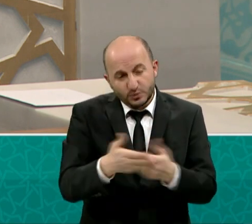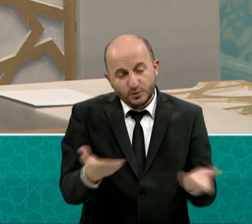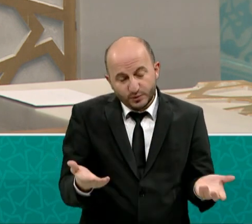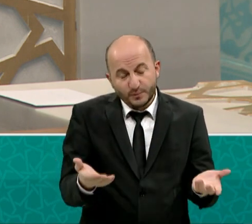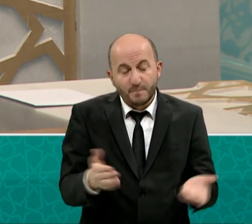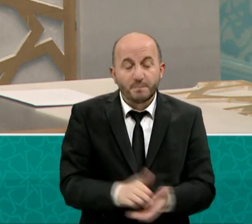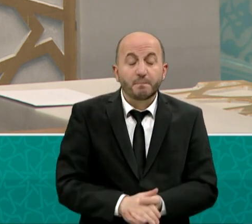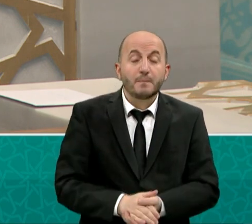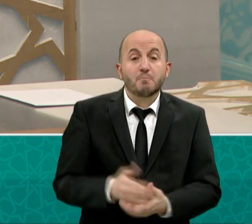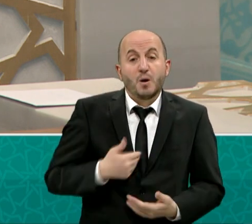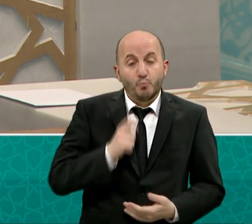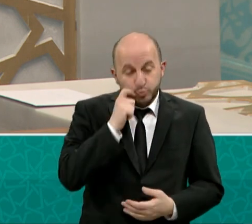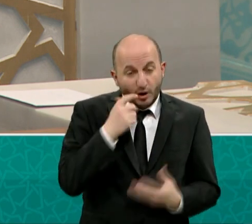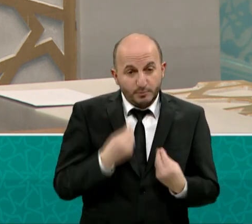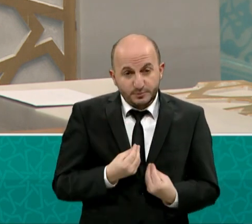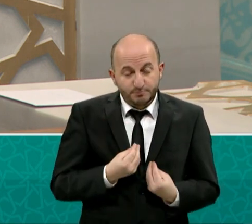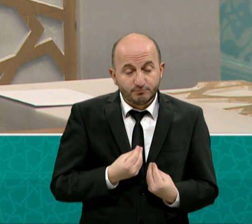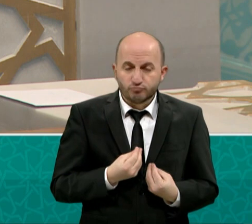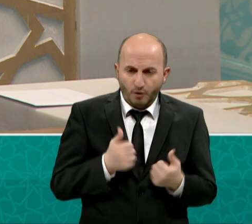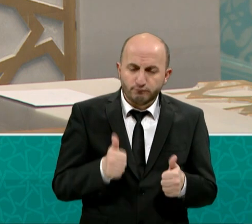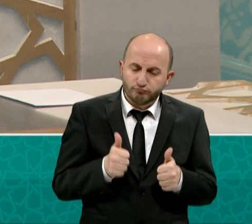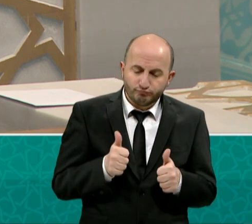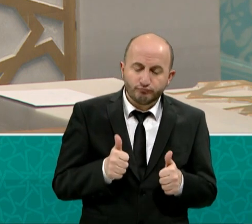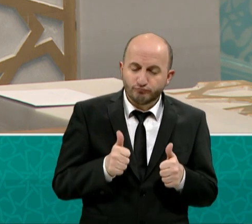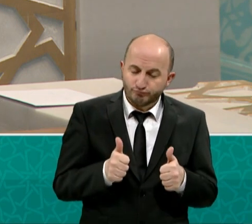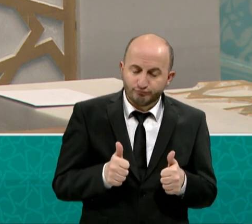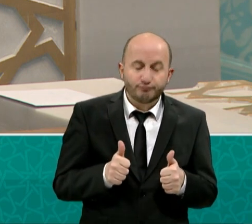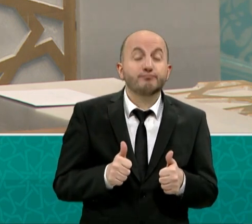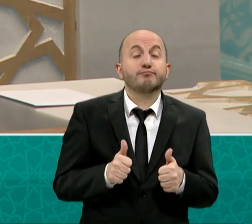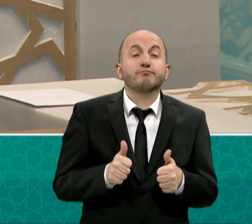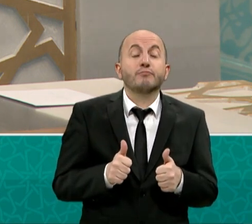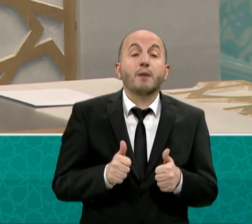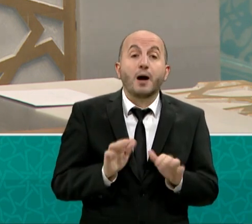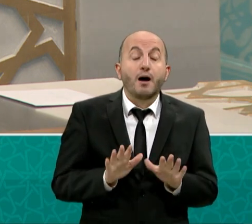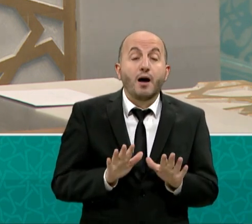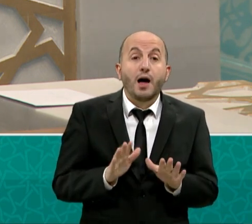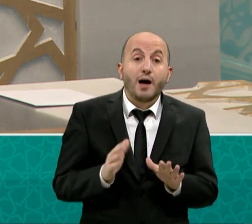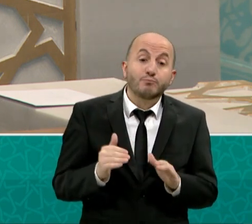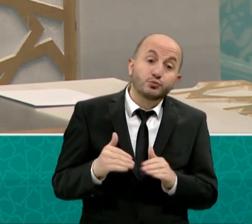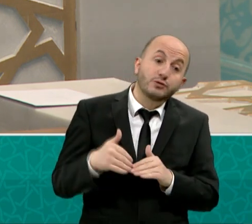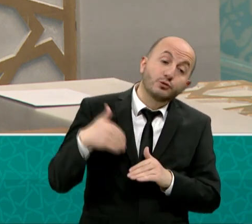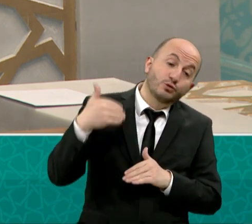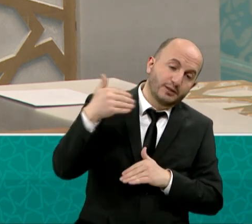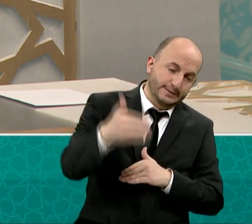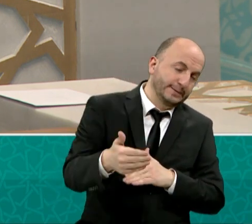Peki ben dindar mıyım? Evet, buraya kadar dindar. Ama eğer bundan ötesi